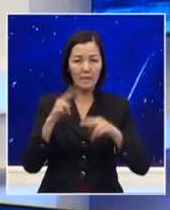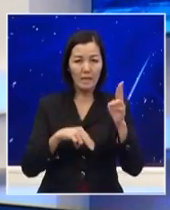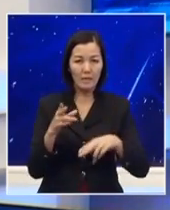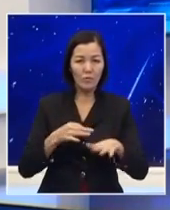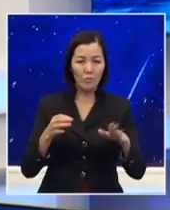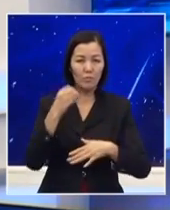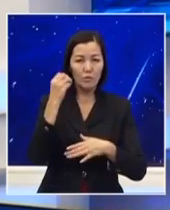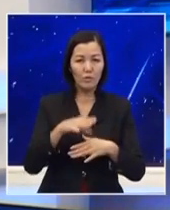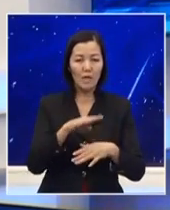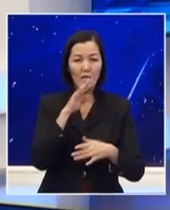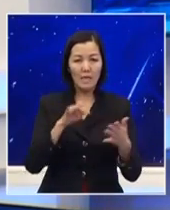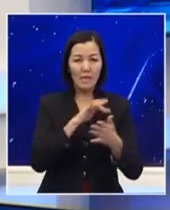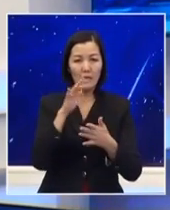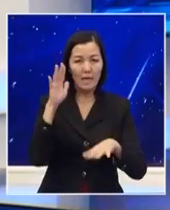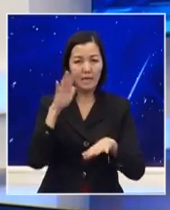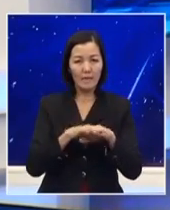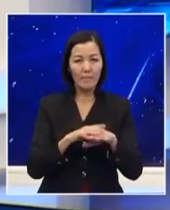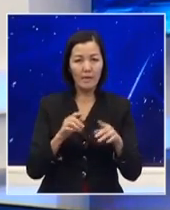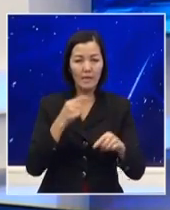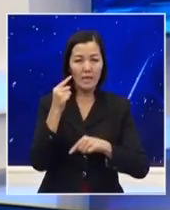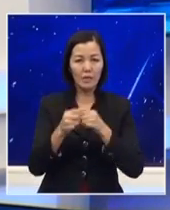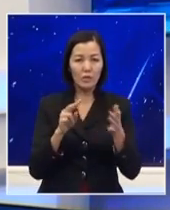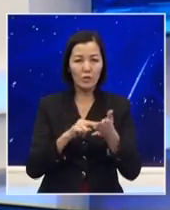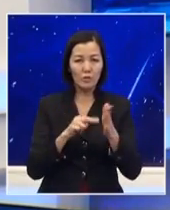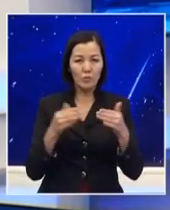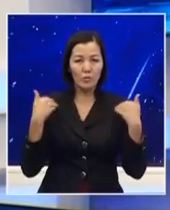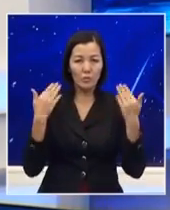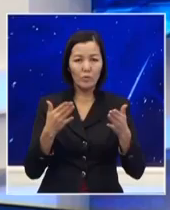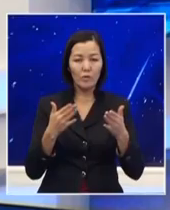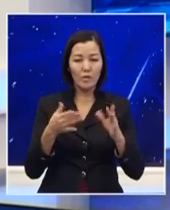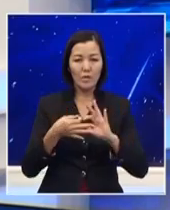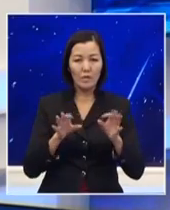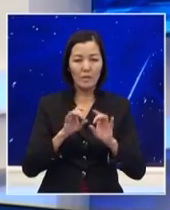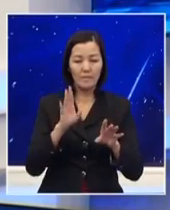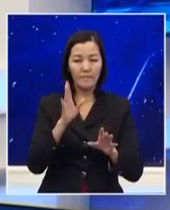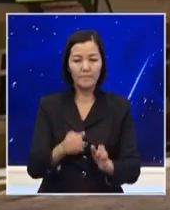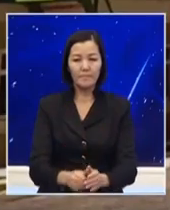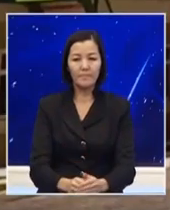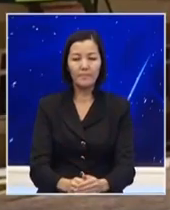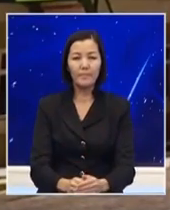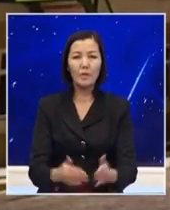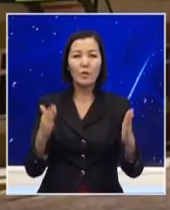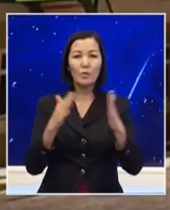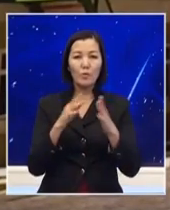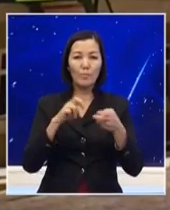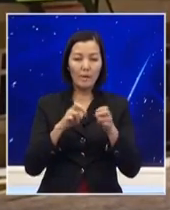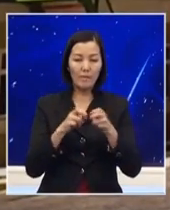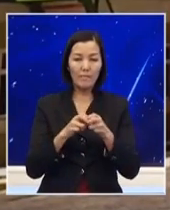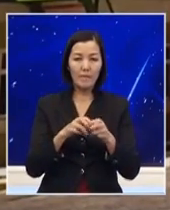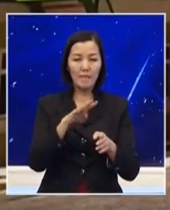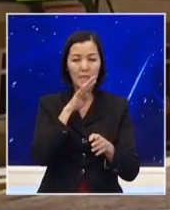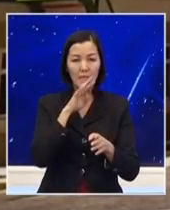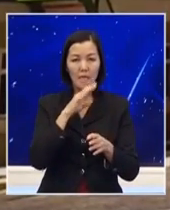мен Текел әкімі келер жылға жоспары мен ұсыныстары келесі бейне сюжетте. Баспана мәселесі текеліктер